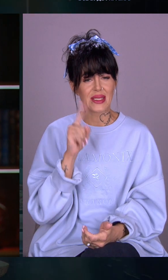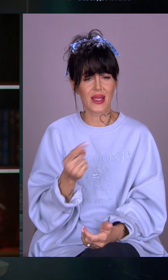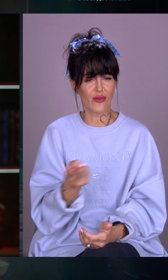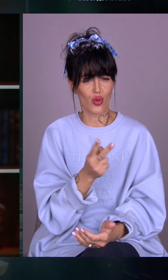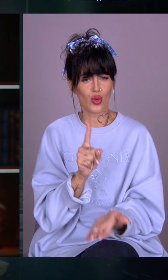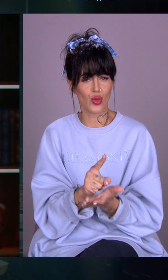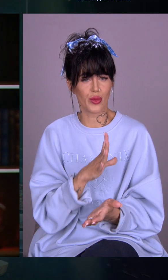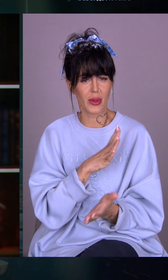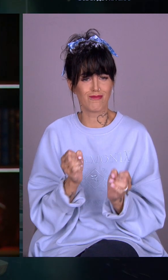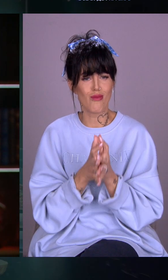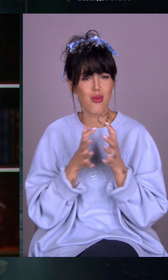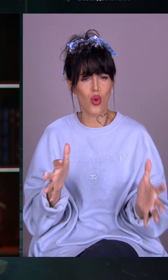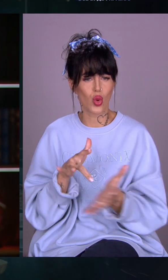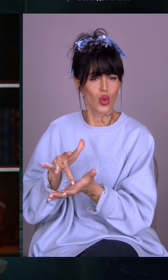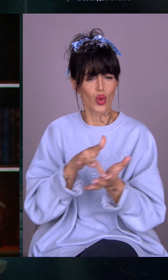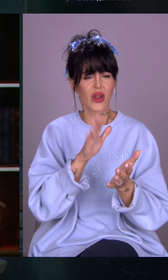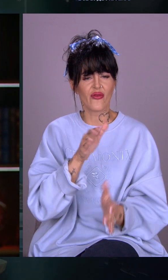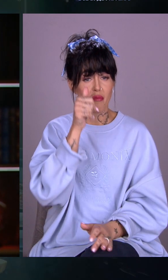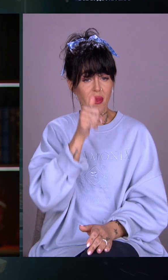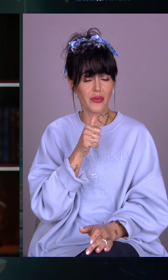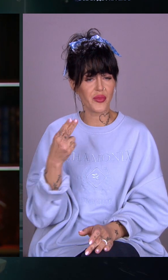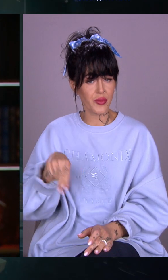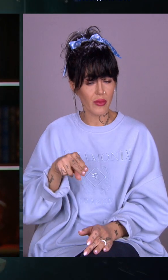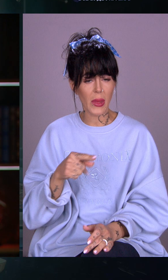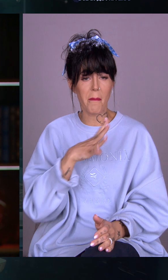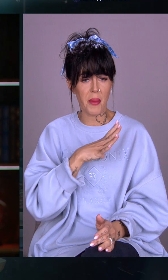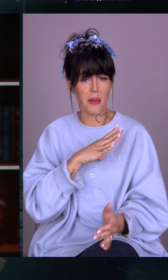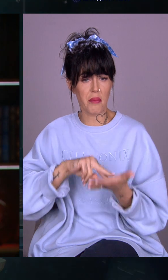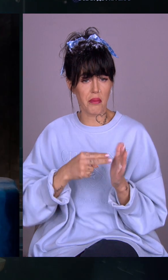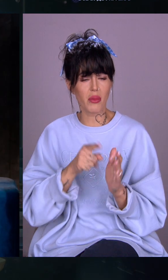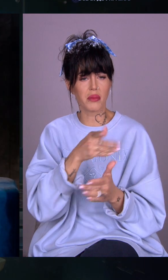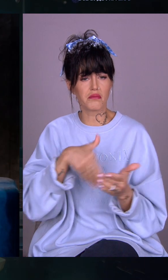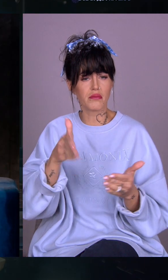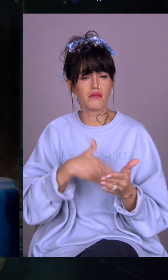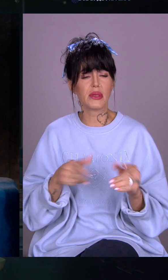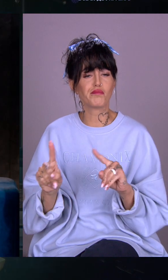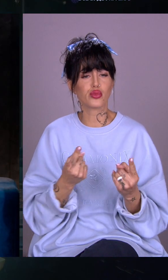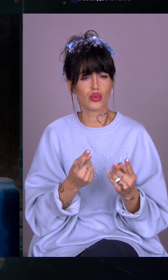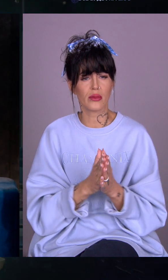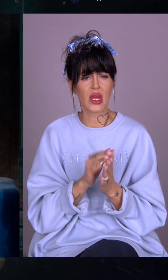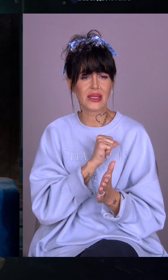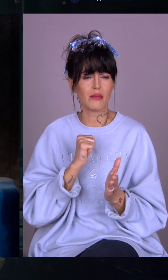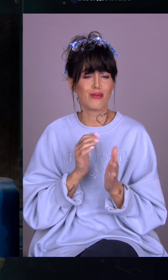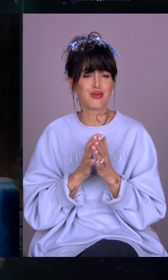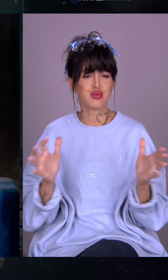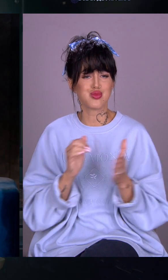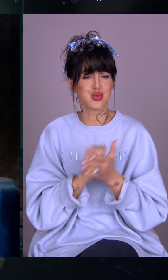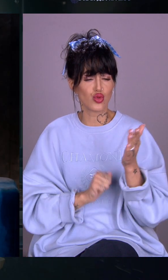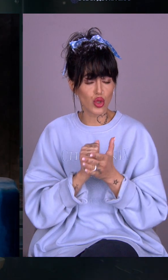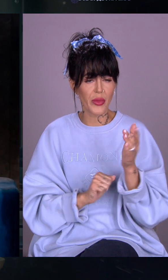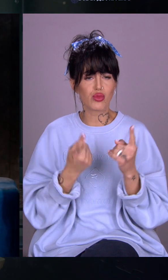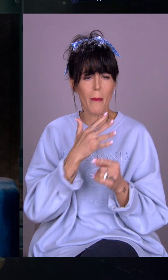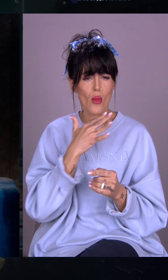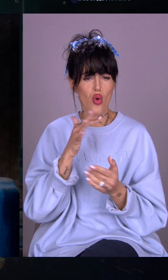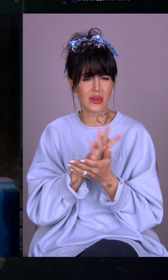бути великий тур в грудні. Він планувався, але ви його відмінили. А чому? Ну, найбільша причина, тому що є дуже багато